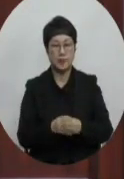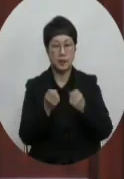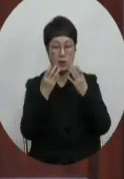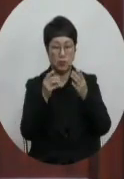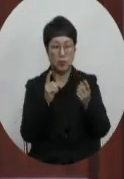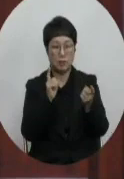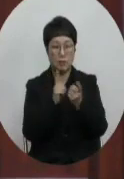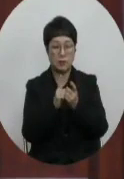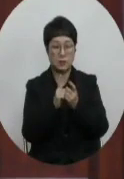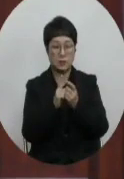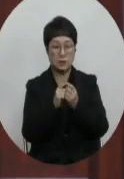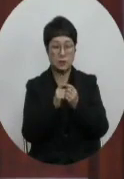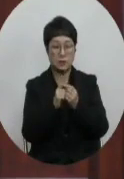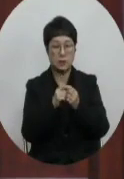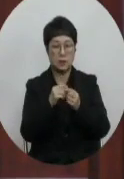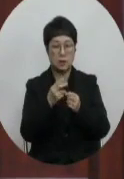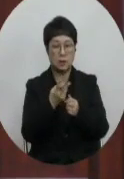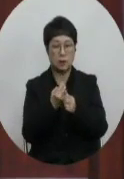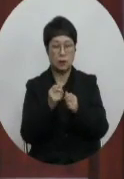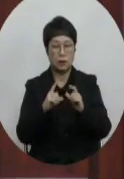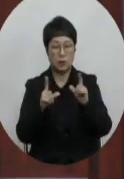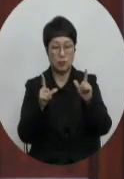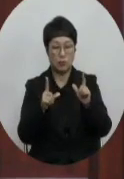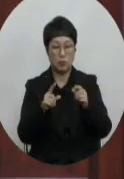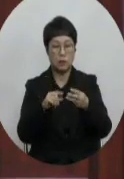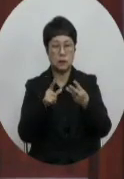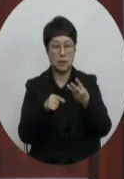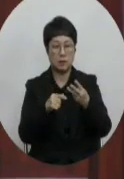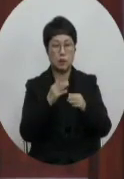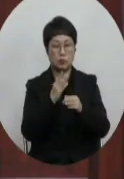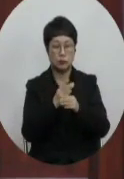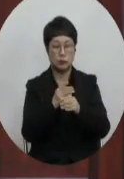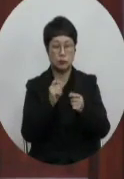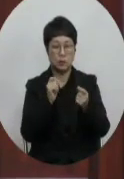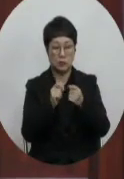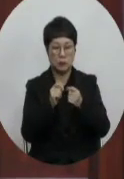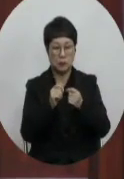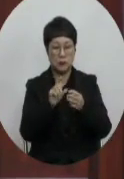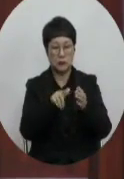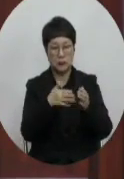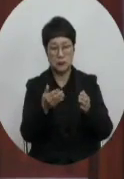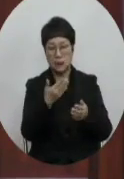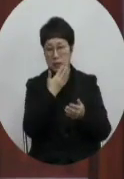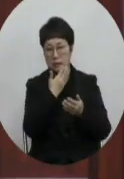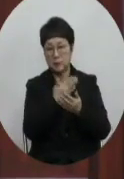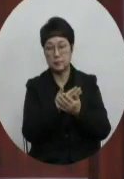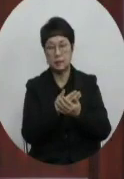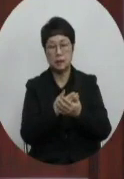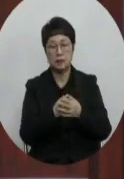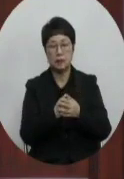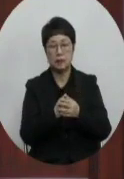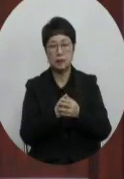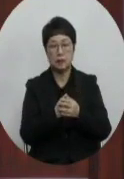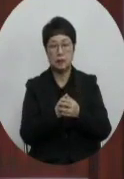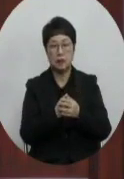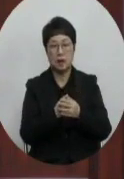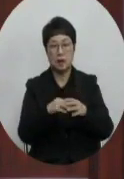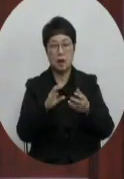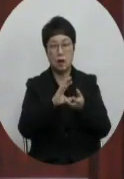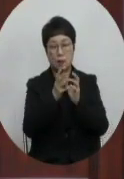새롭게 맞은 개묘년도 어느새 3월 중순에 접어들어 흘러가는 시간은 아쉽지만 꽃피는 봄이 오는 것이 반가운